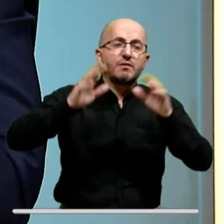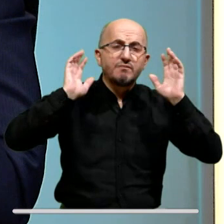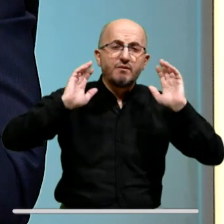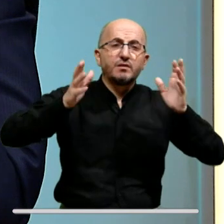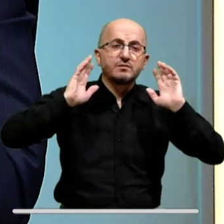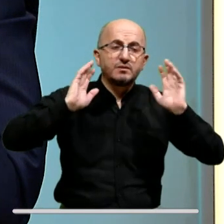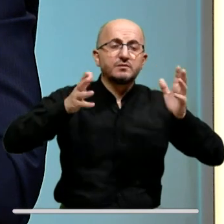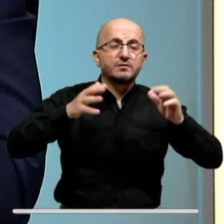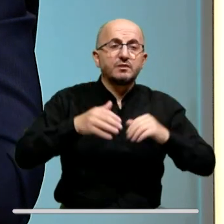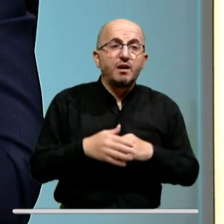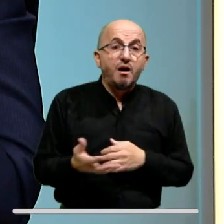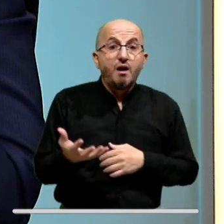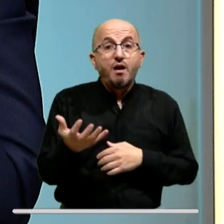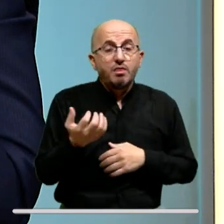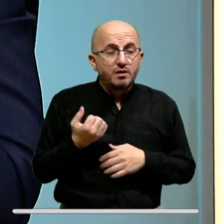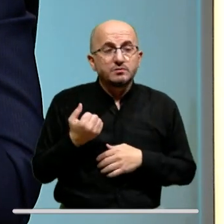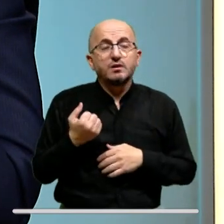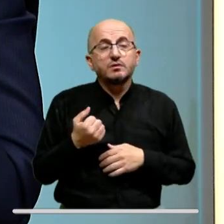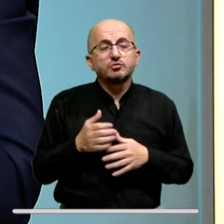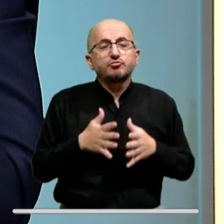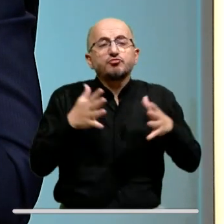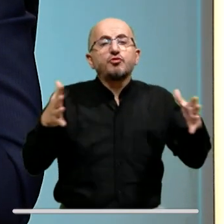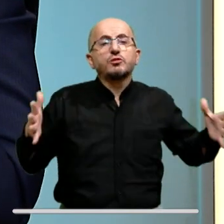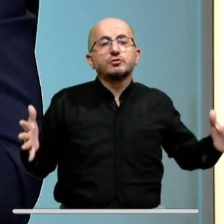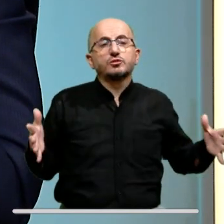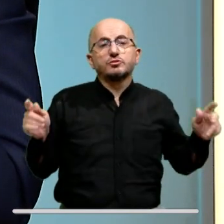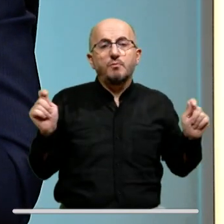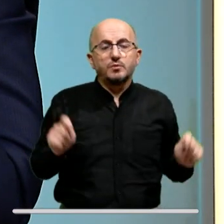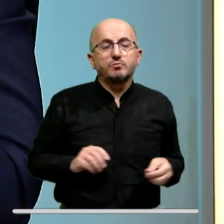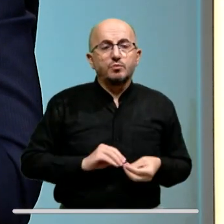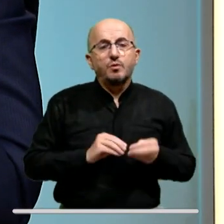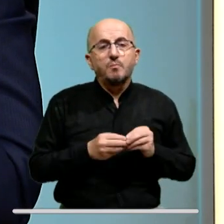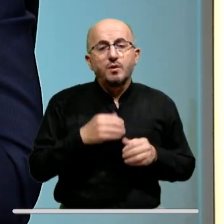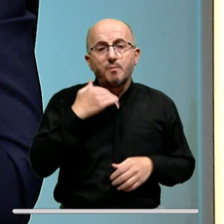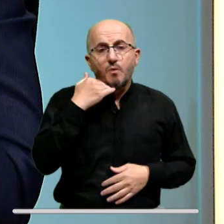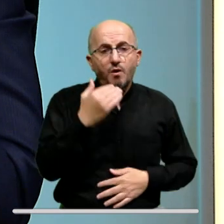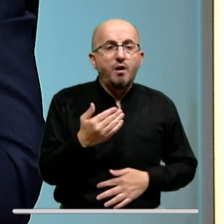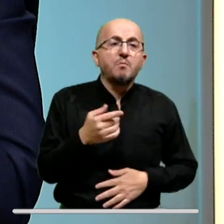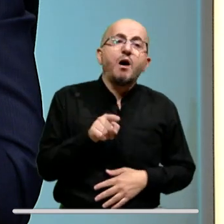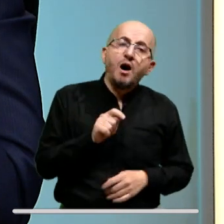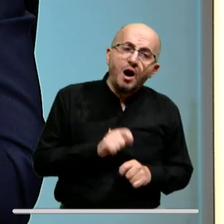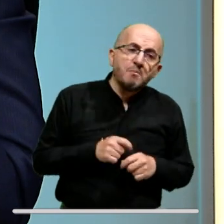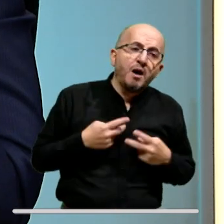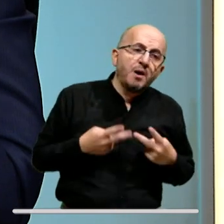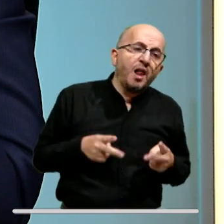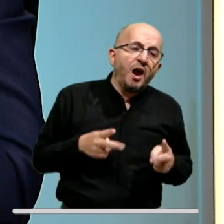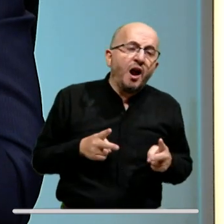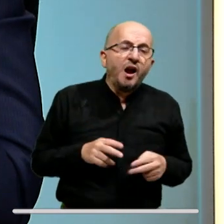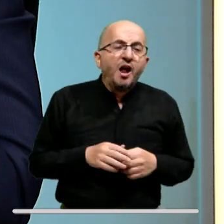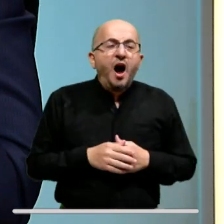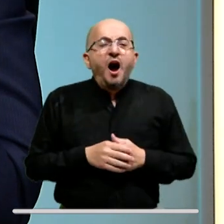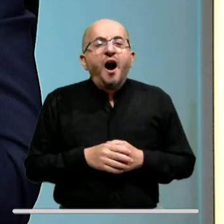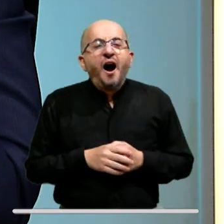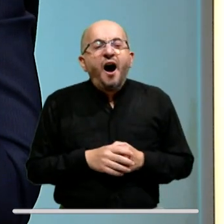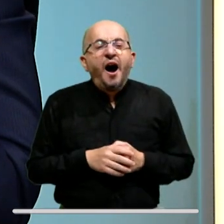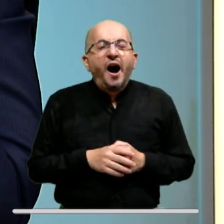fazlasıyla efendim alacak şekilde genişletilmiş. Hiçbir problem olmadan bunu yapabilirler. Hatta ve hatta